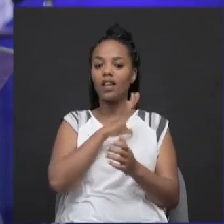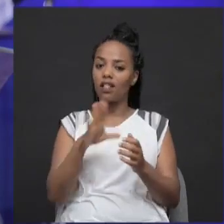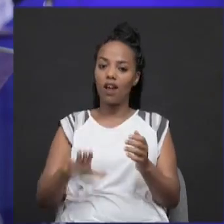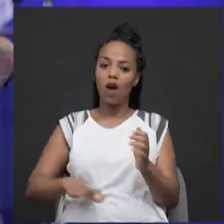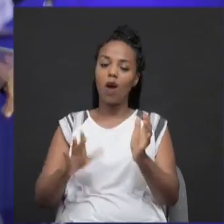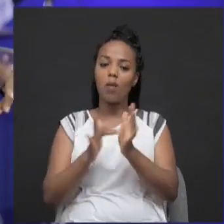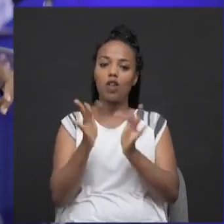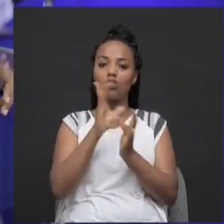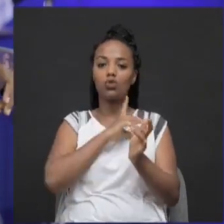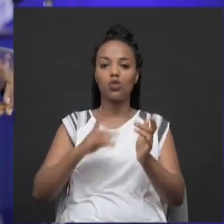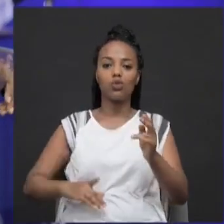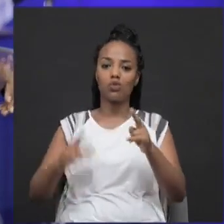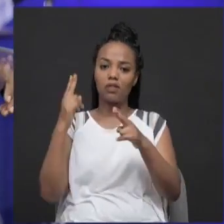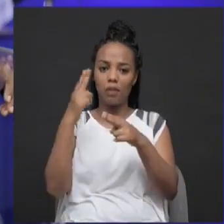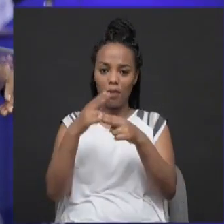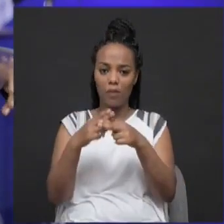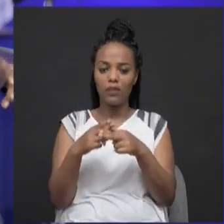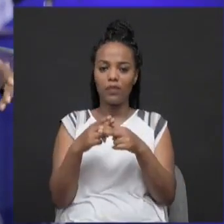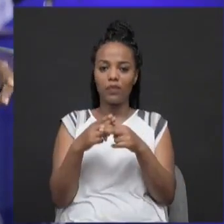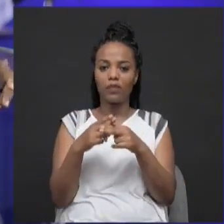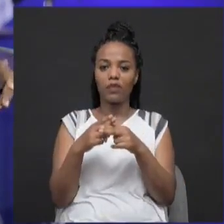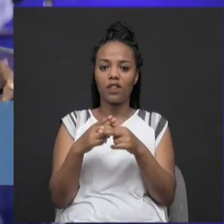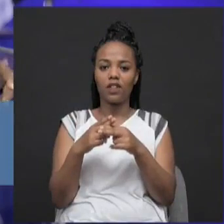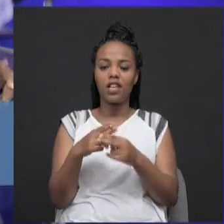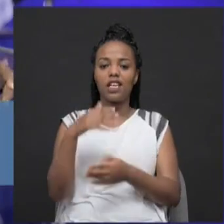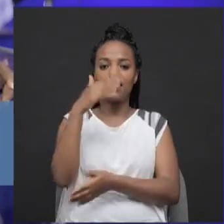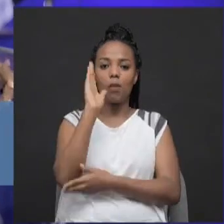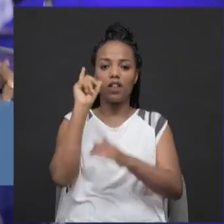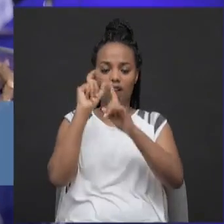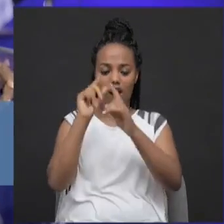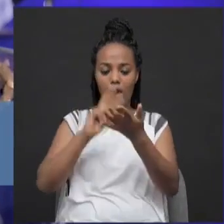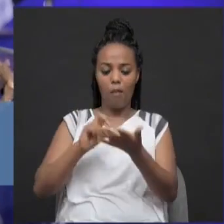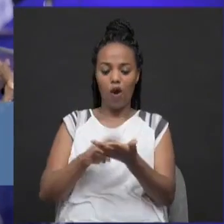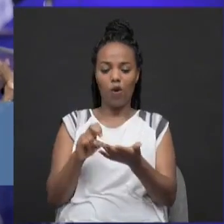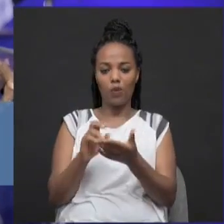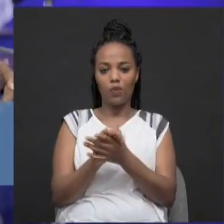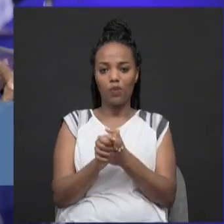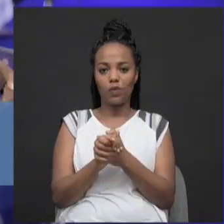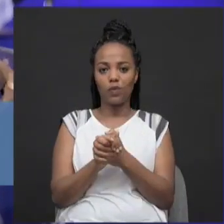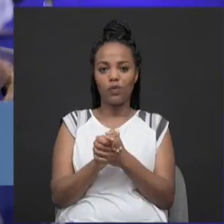በጌታ በኢየሱስ ክርስቶስ ስም እግዚአብሔርን ቃል አነባለሁ።